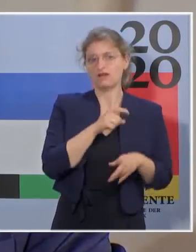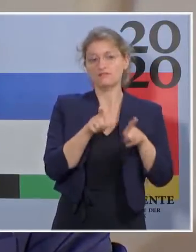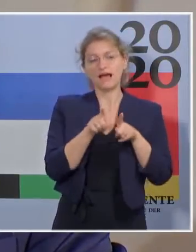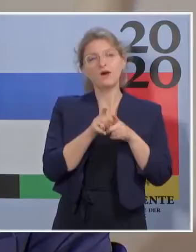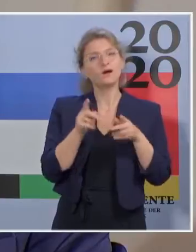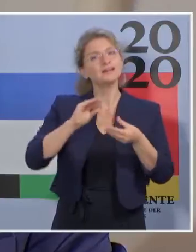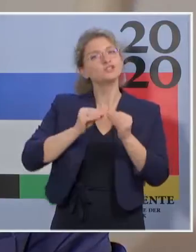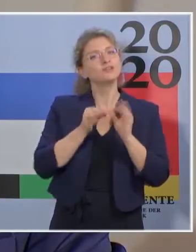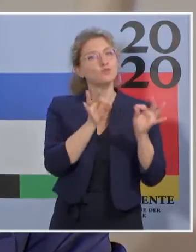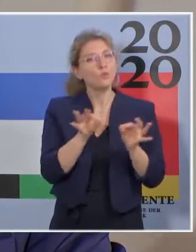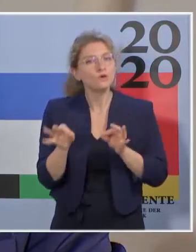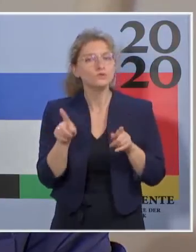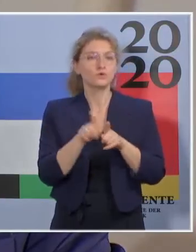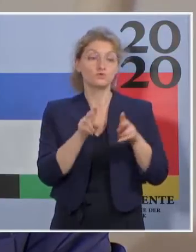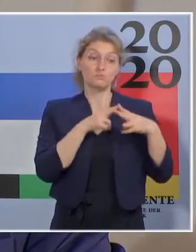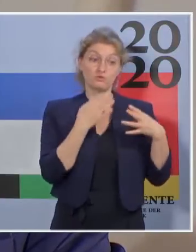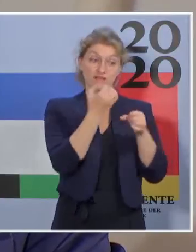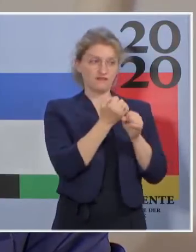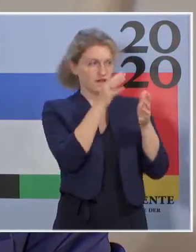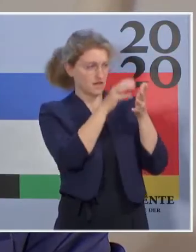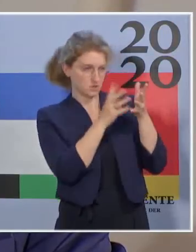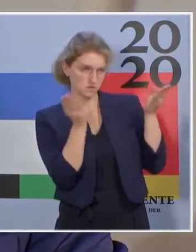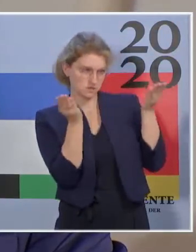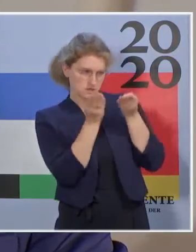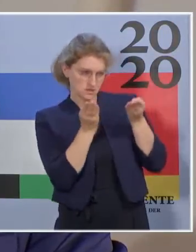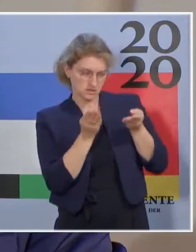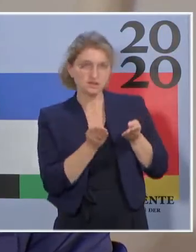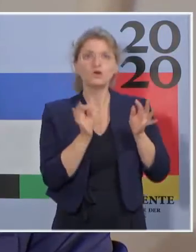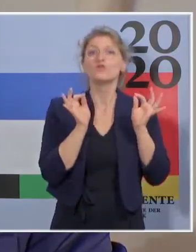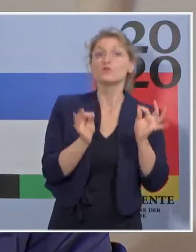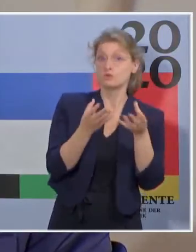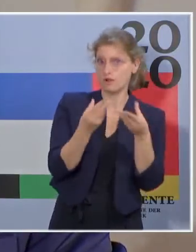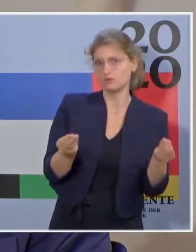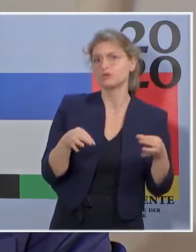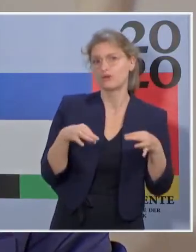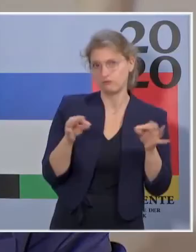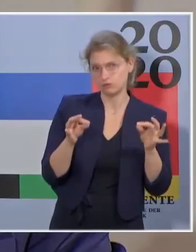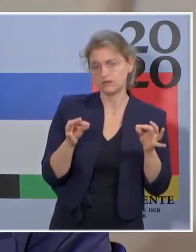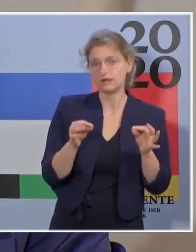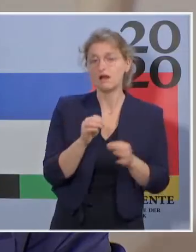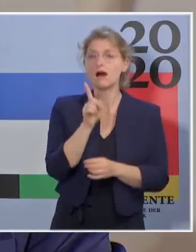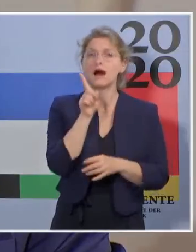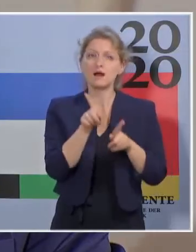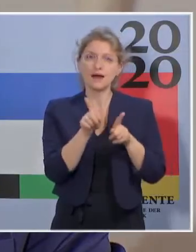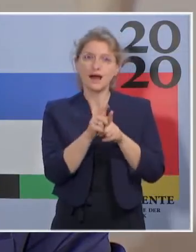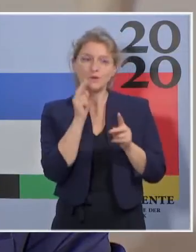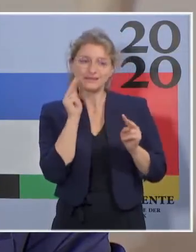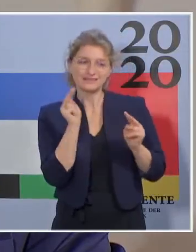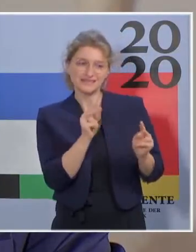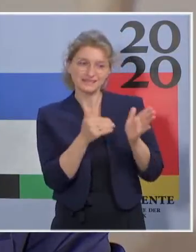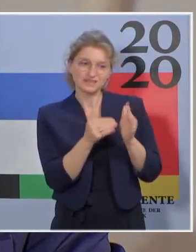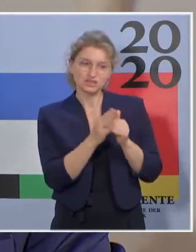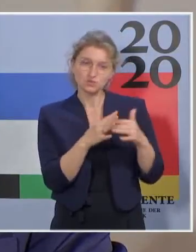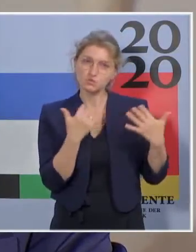Bundesverfassung gute Lösungen gefunden. Allerdings haben wir auch die Grenzen des